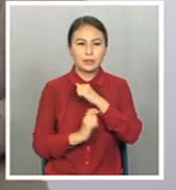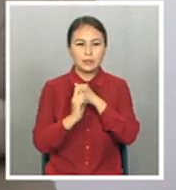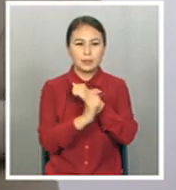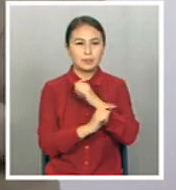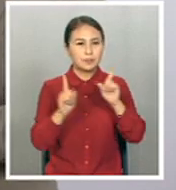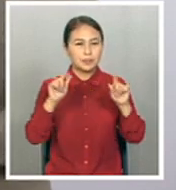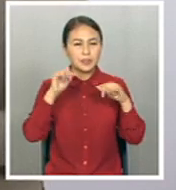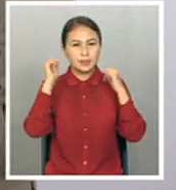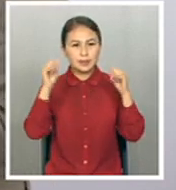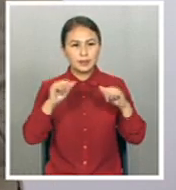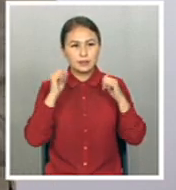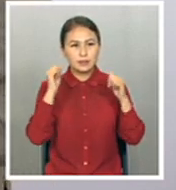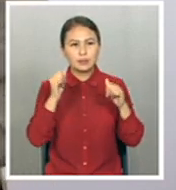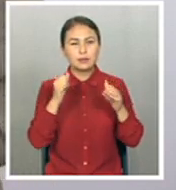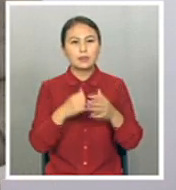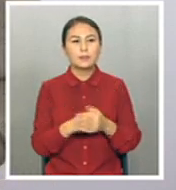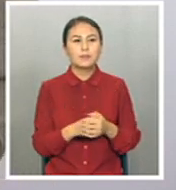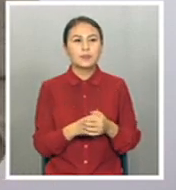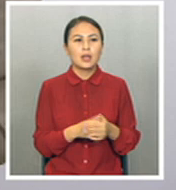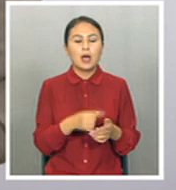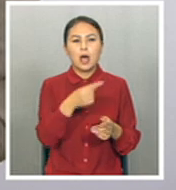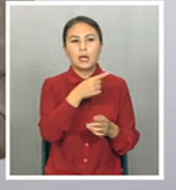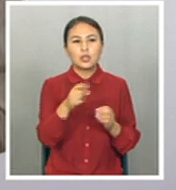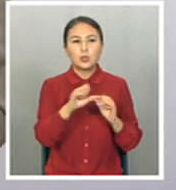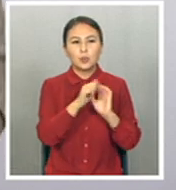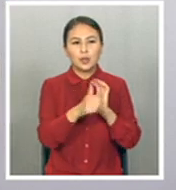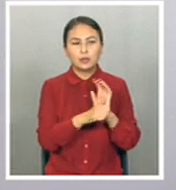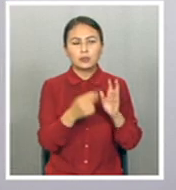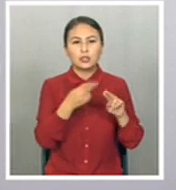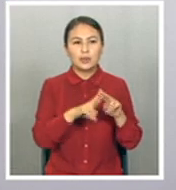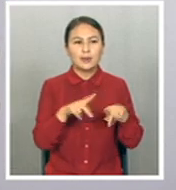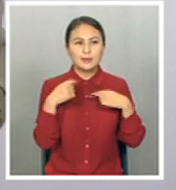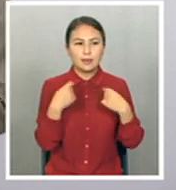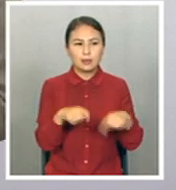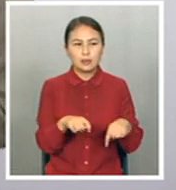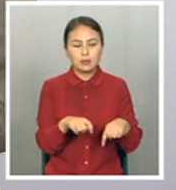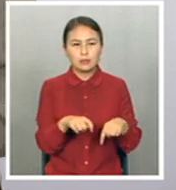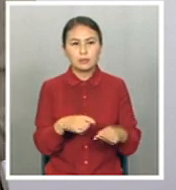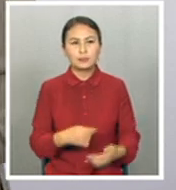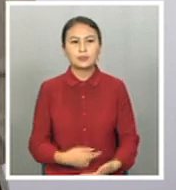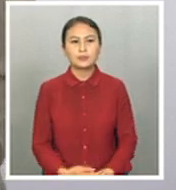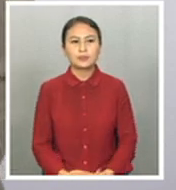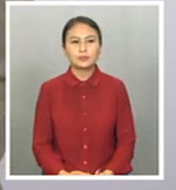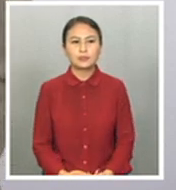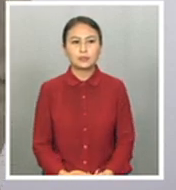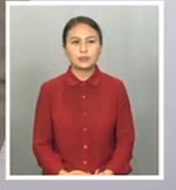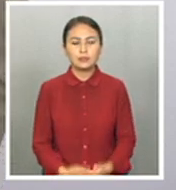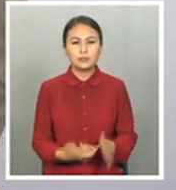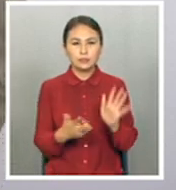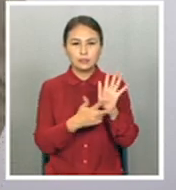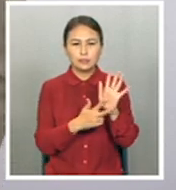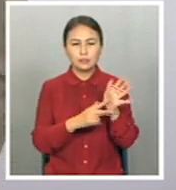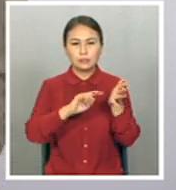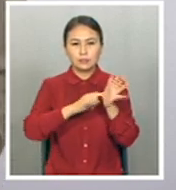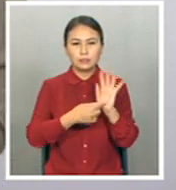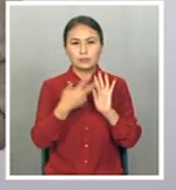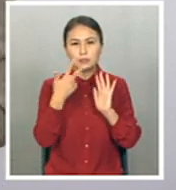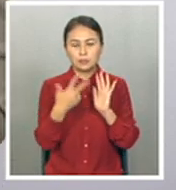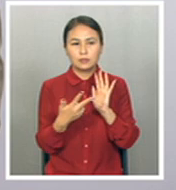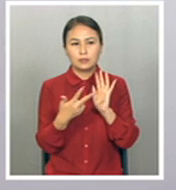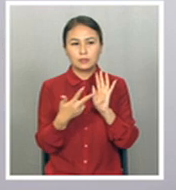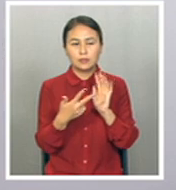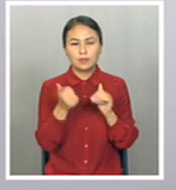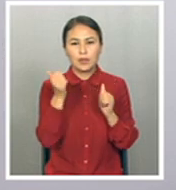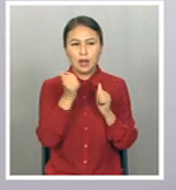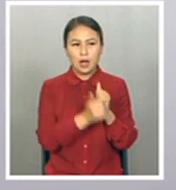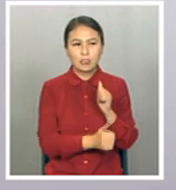белгісіз. Азайту 16 деп тұрғанымыз сатылғаны. Ал 8 бен 3-тің көбейтіндісі деп тұрғанымыз